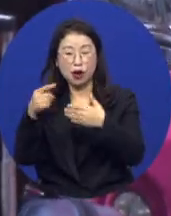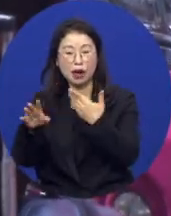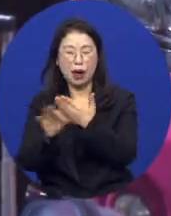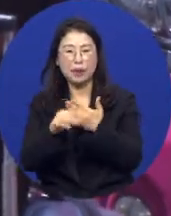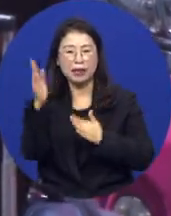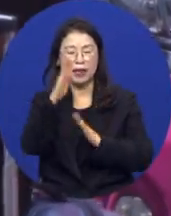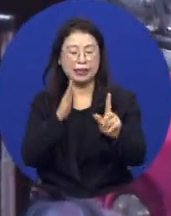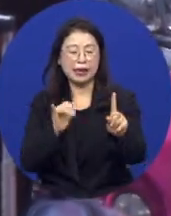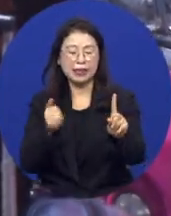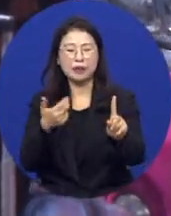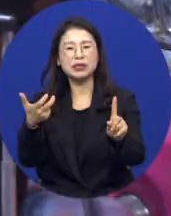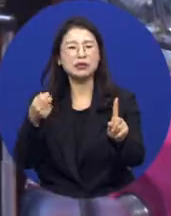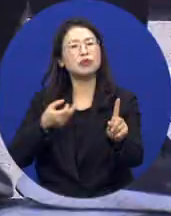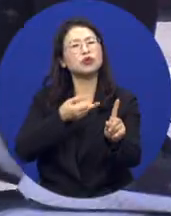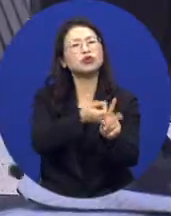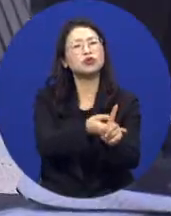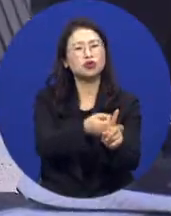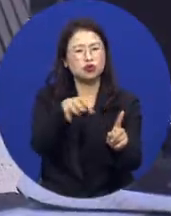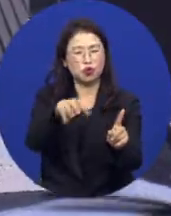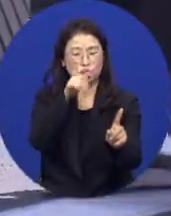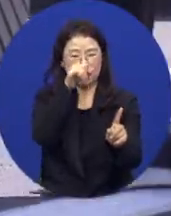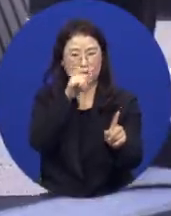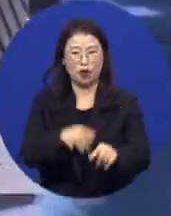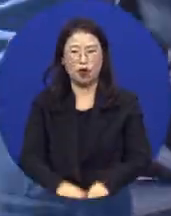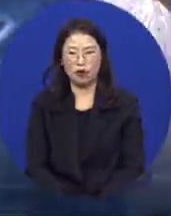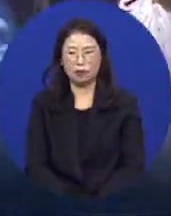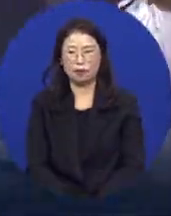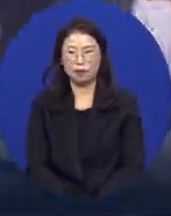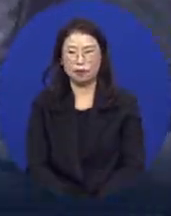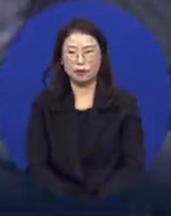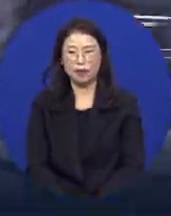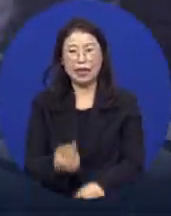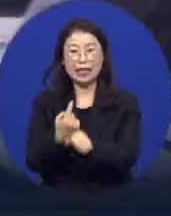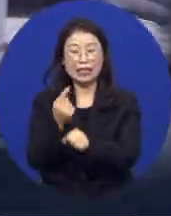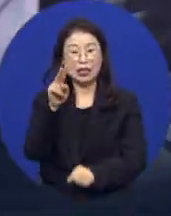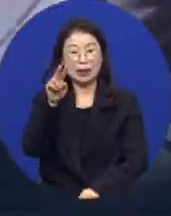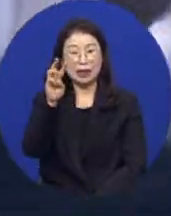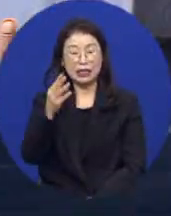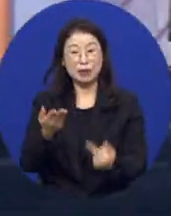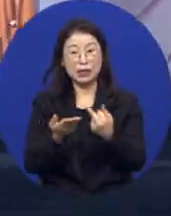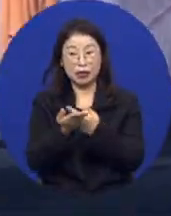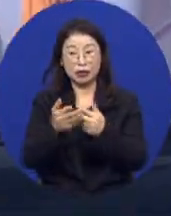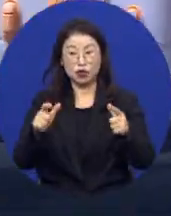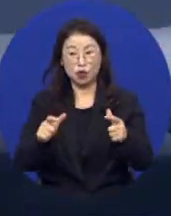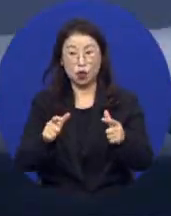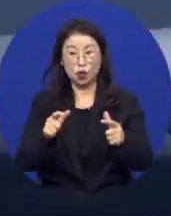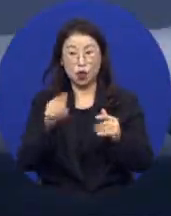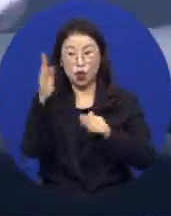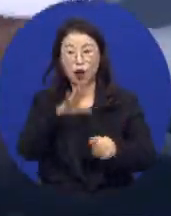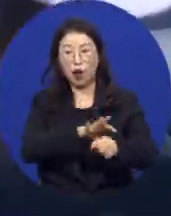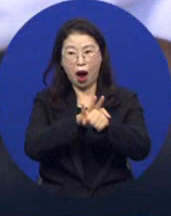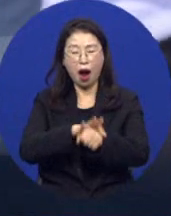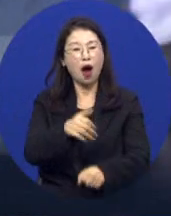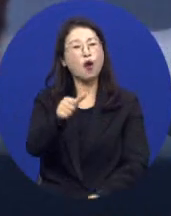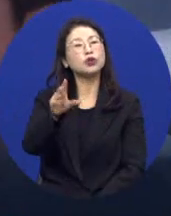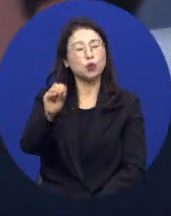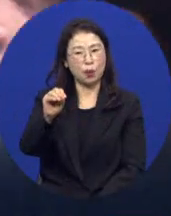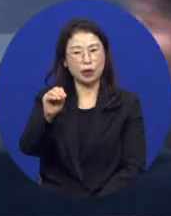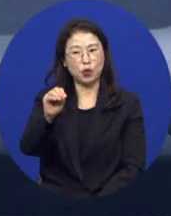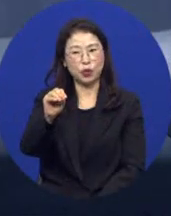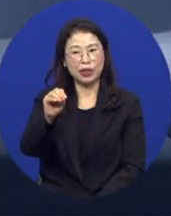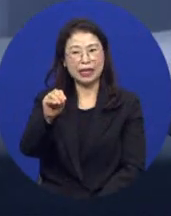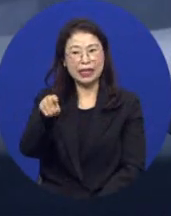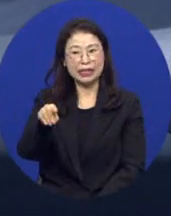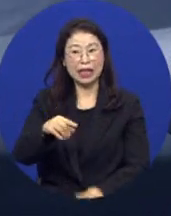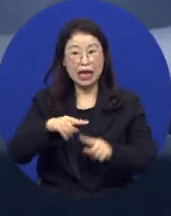70만 원까지 지원해주고 있습니다. 작년 같은 저희가 2박 3일로 제주도를 갔었어요. 경비가 보통 한 55만 원 정도 됐거든요. 이